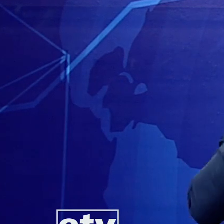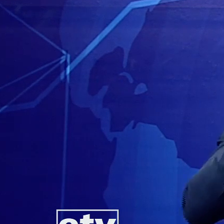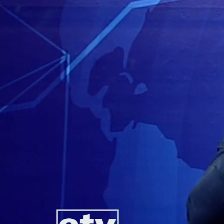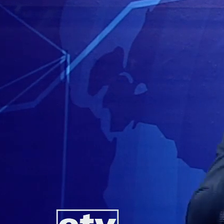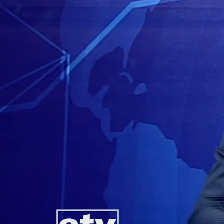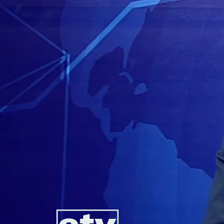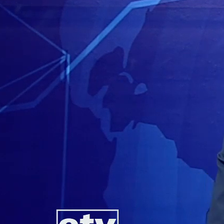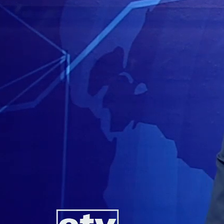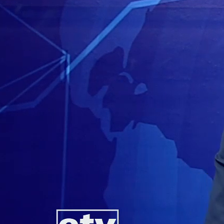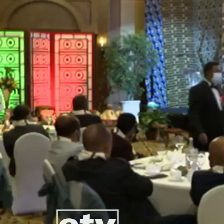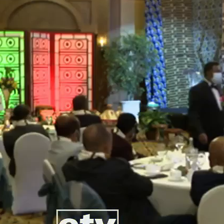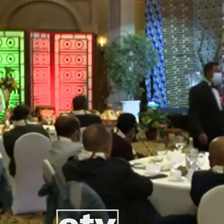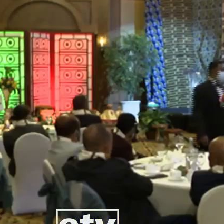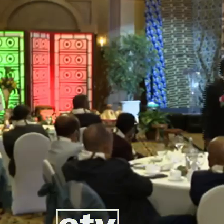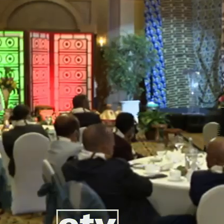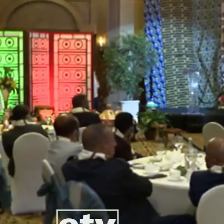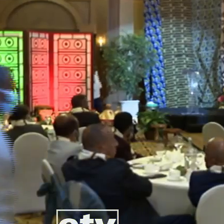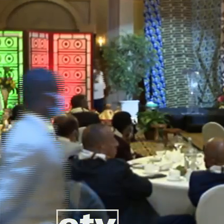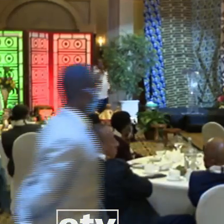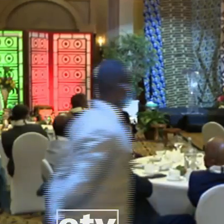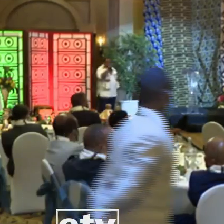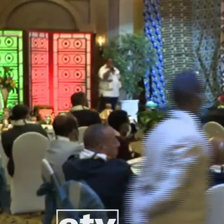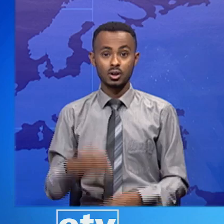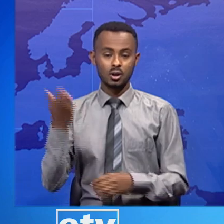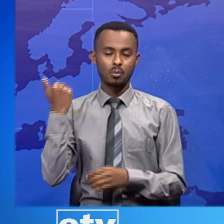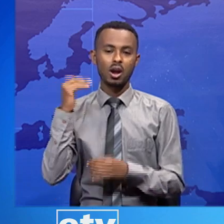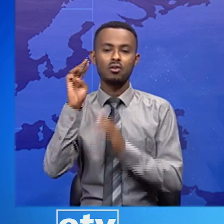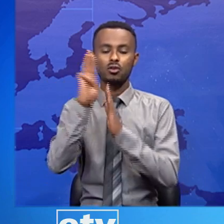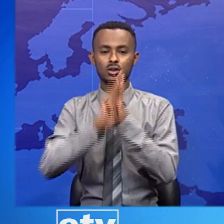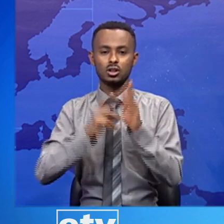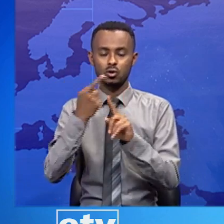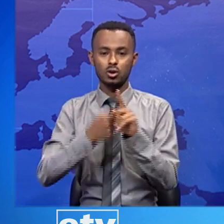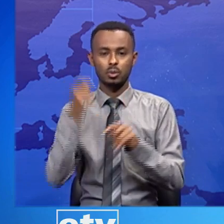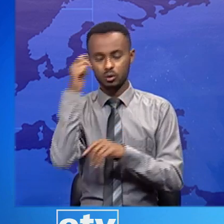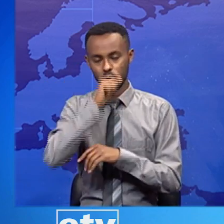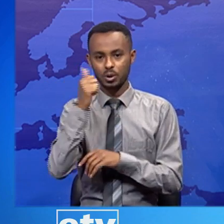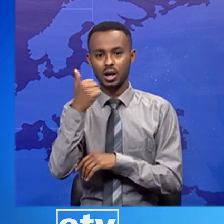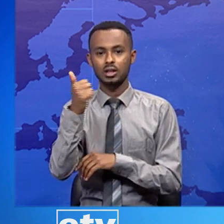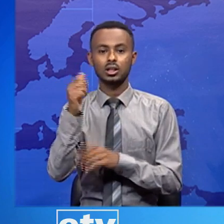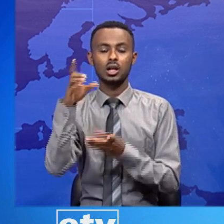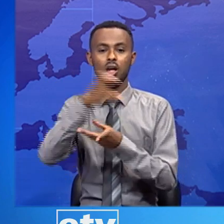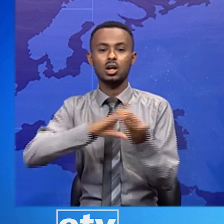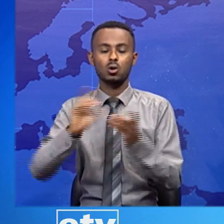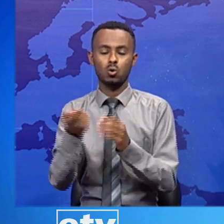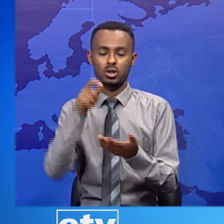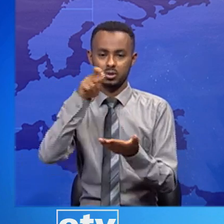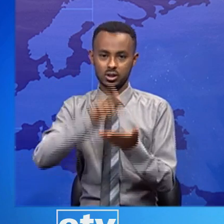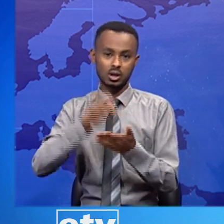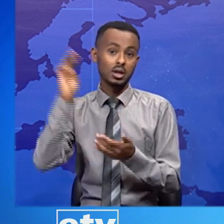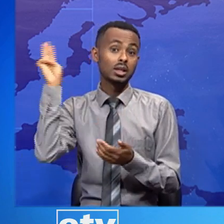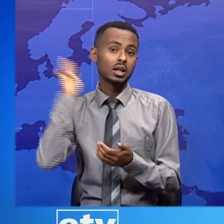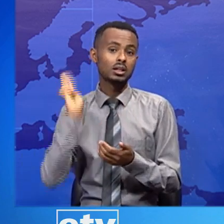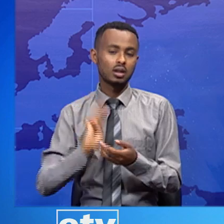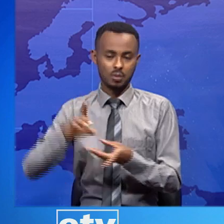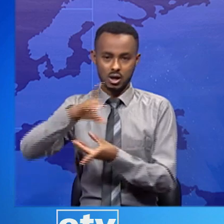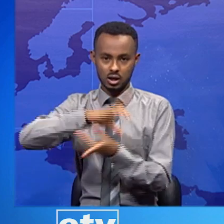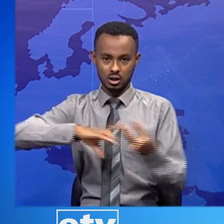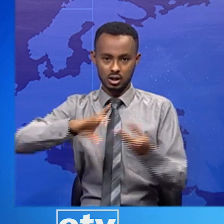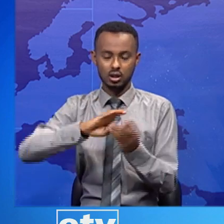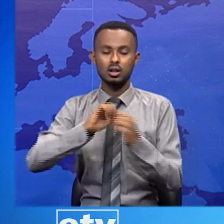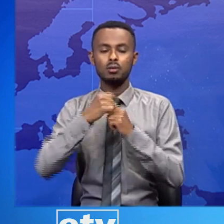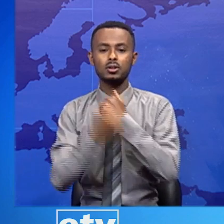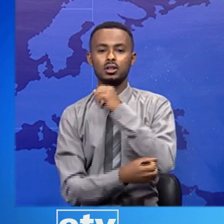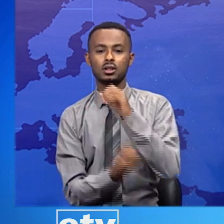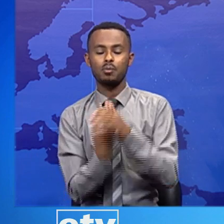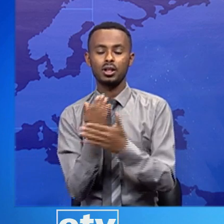ደደረማላደግነው ብላ ሰደግነው ብላ ባለፈው ሰኒወር ባለፈው ሰኒወር አስረኛው ነው የተመዘገበው ክልል የሲዳማ ዘክልል የሲዳማ መሰረተ